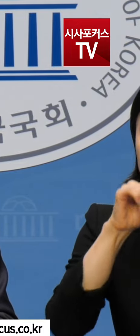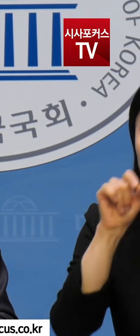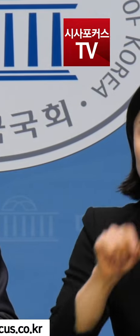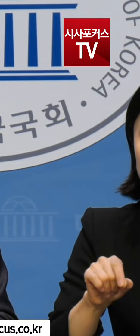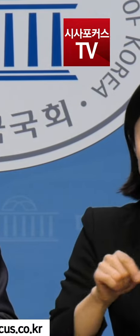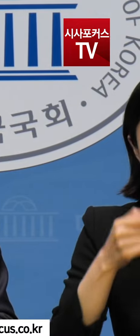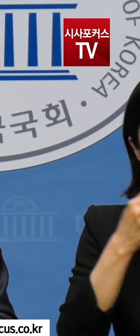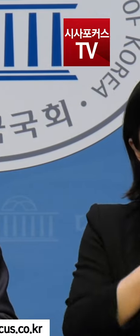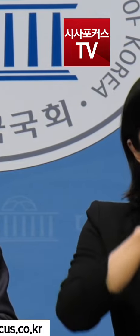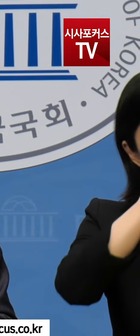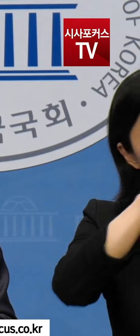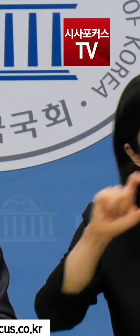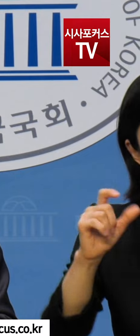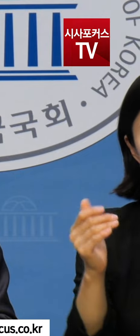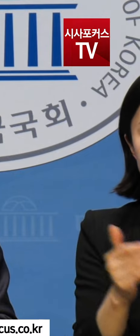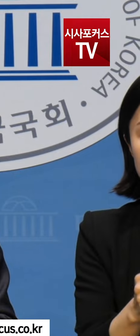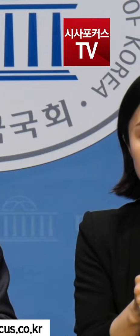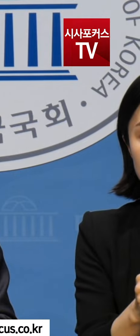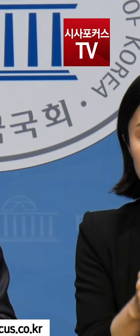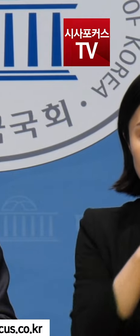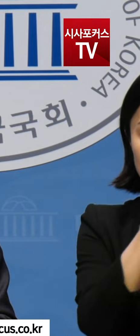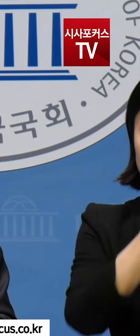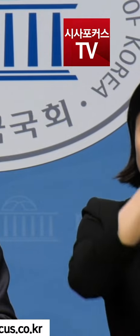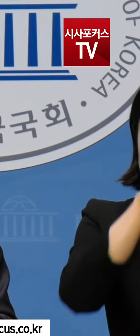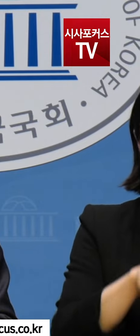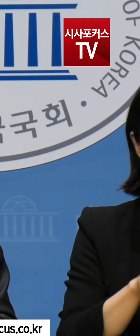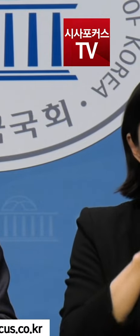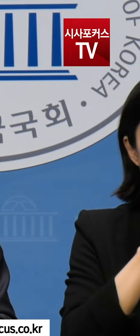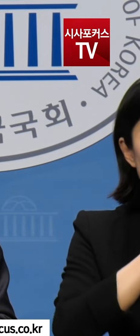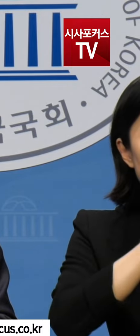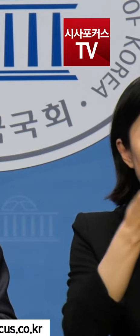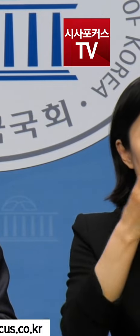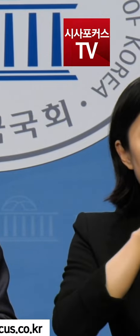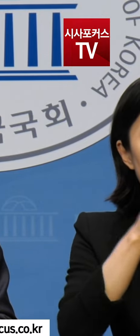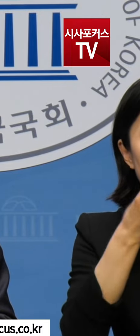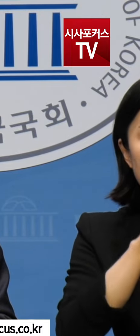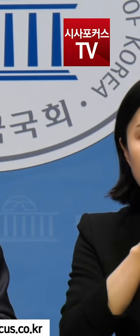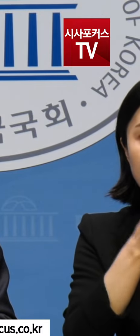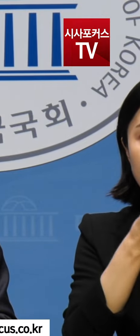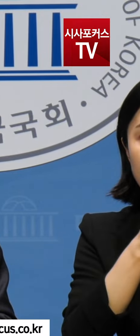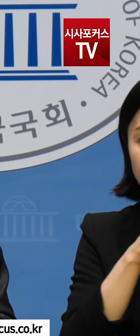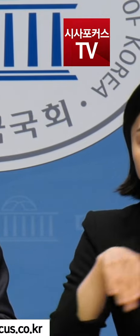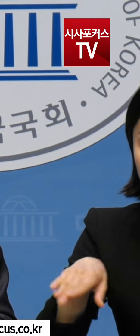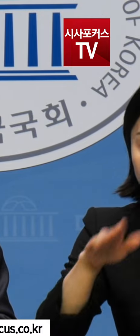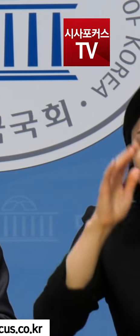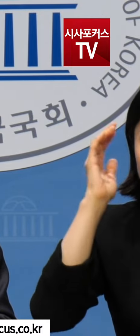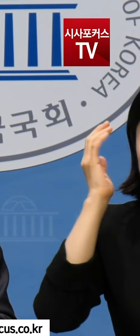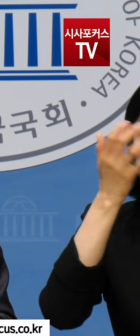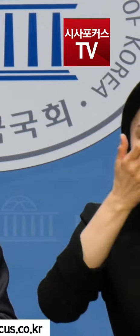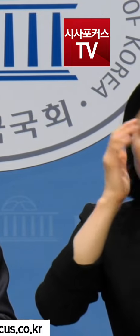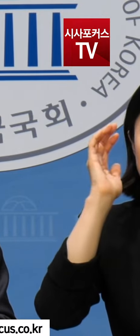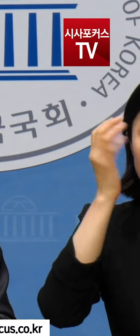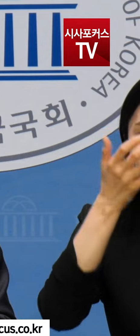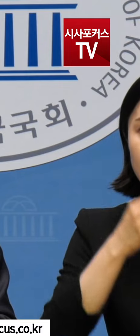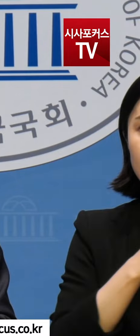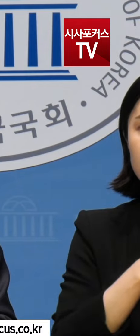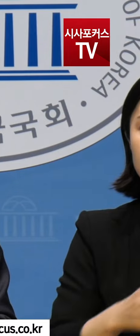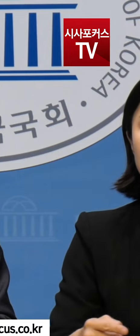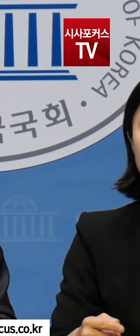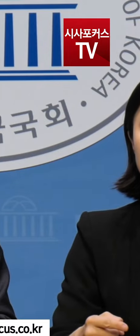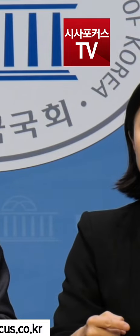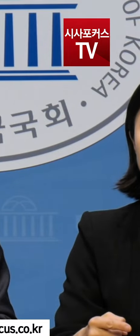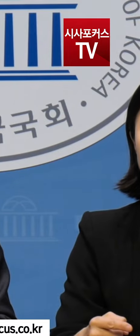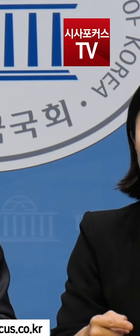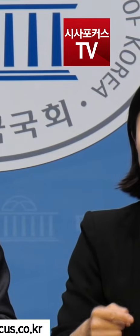이러한 환경부의 조변 석계와 같은 정책 변경으로 많은 분들이 혼란을 겪으셨고 생업과